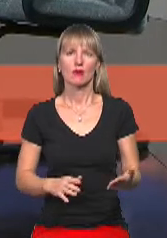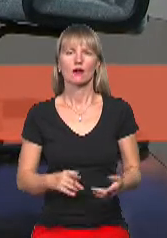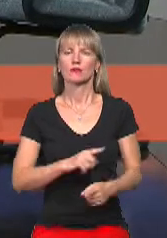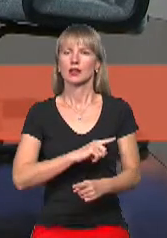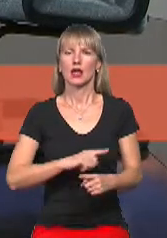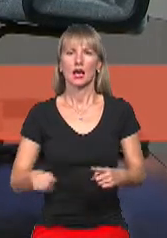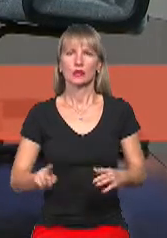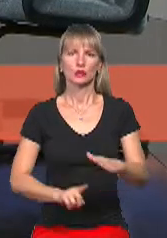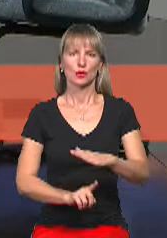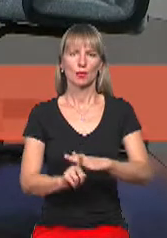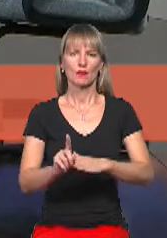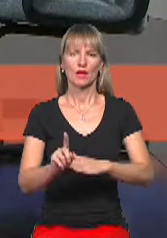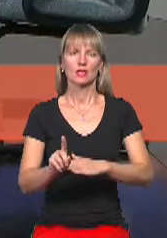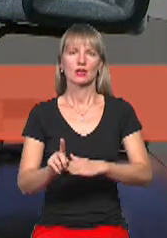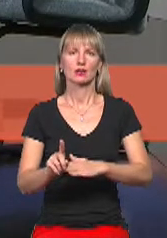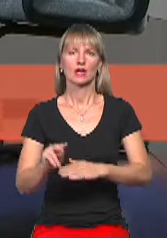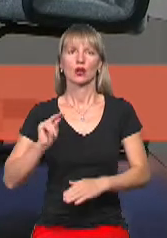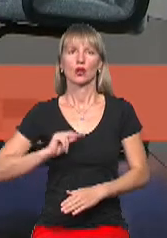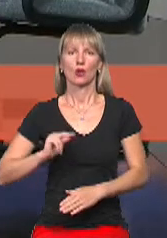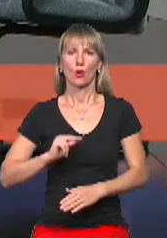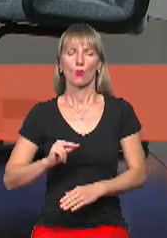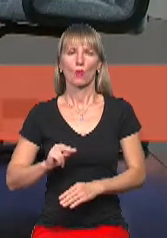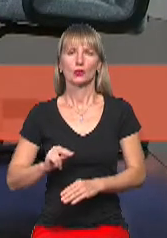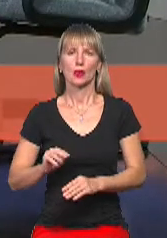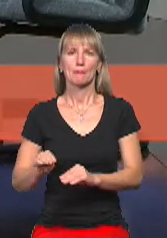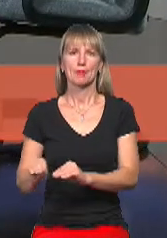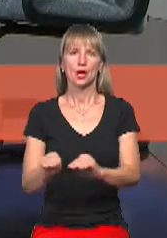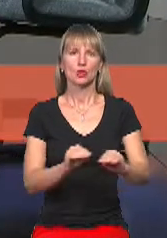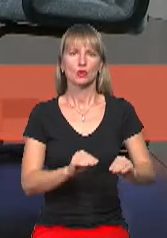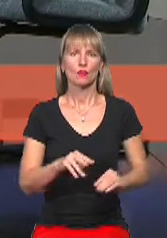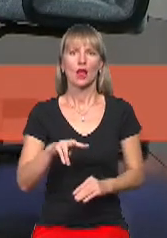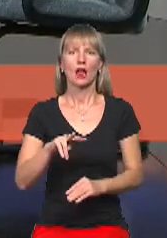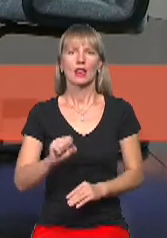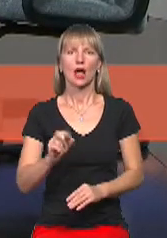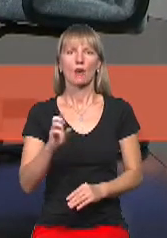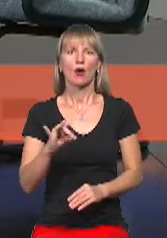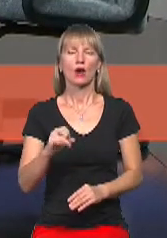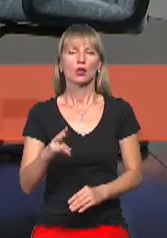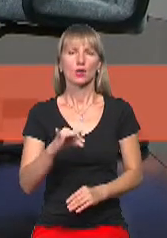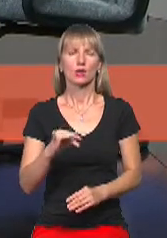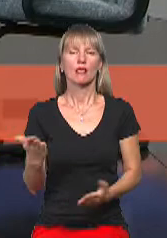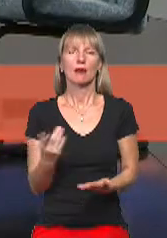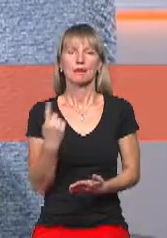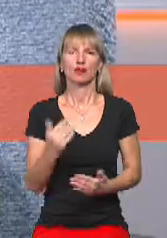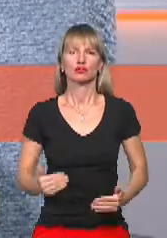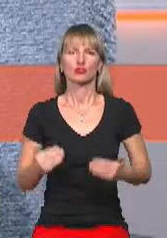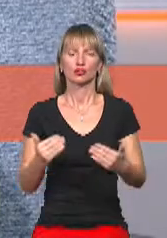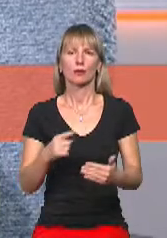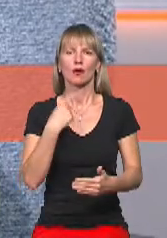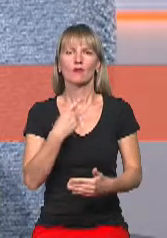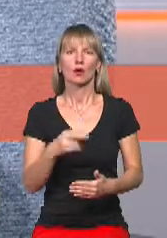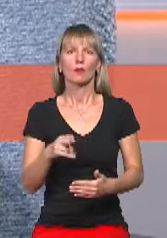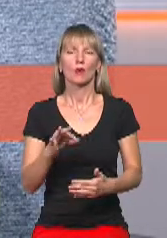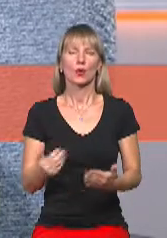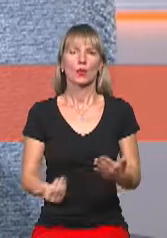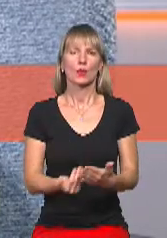Негайно запровадити роботу пересувної лабораторії як перший крок. Отже, це ми говоримо про минулі вихідні,